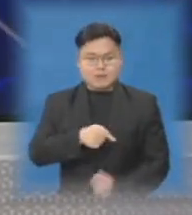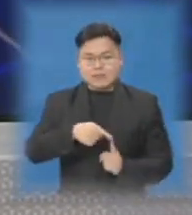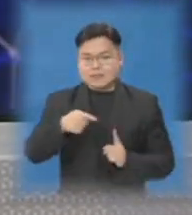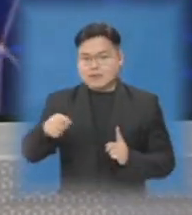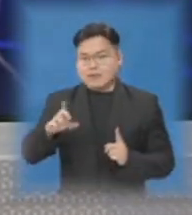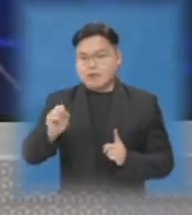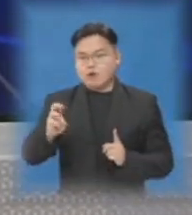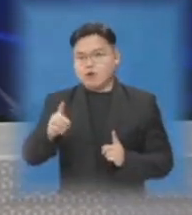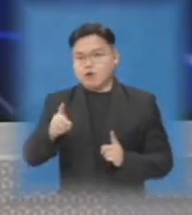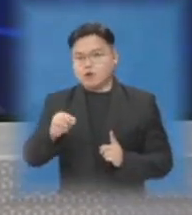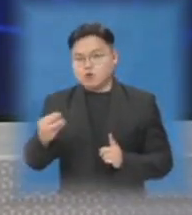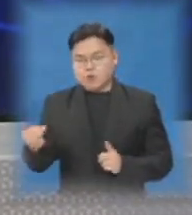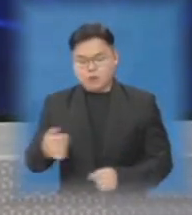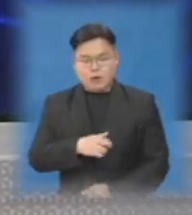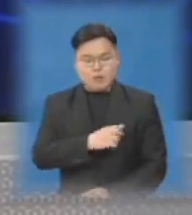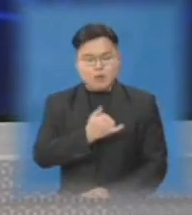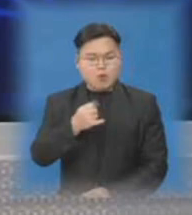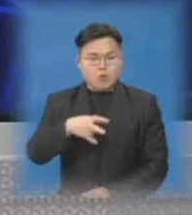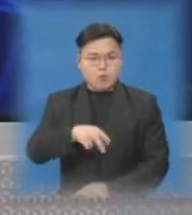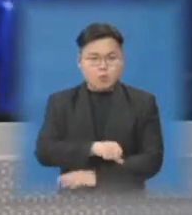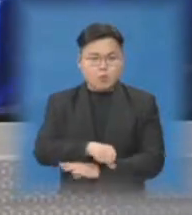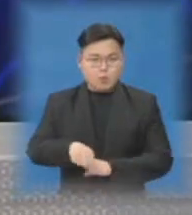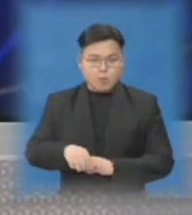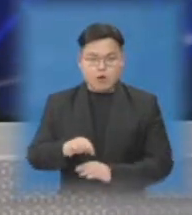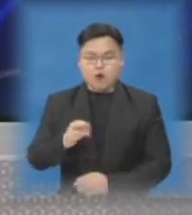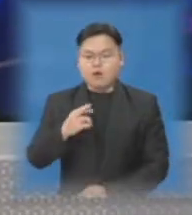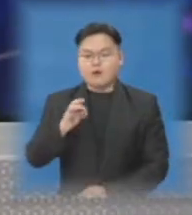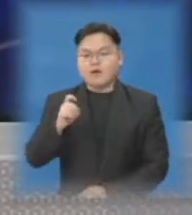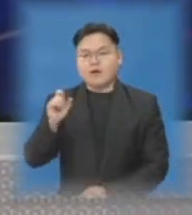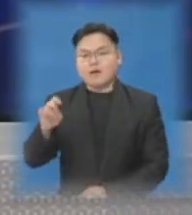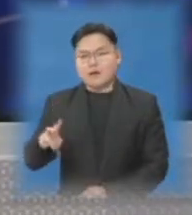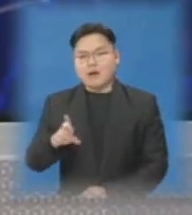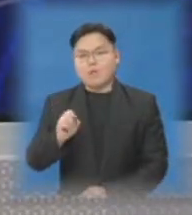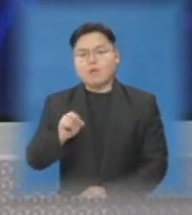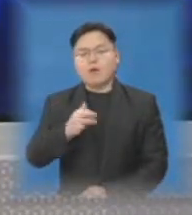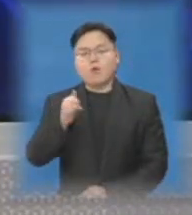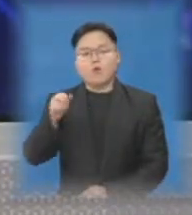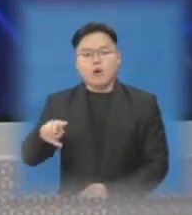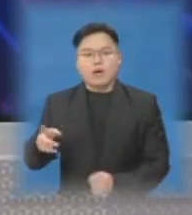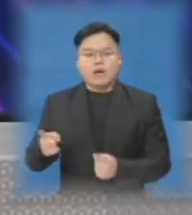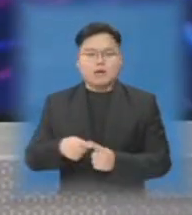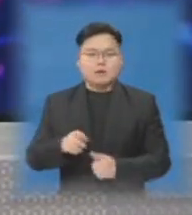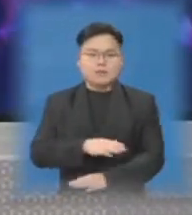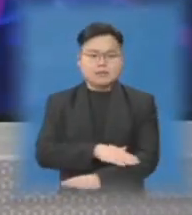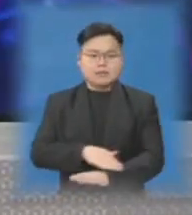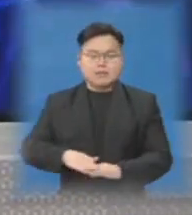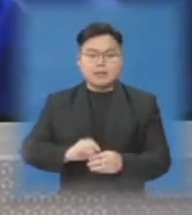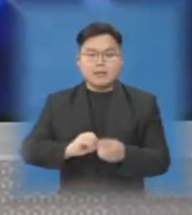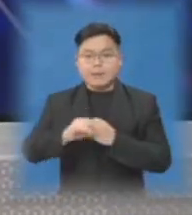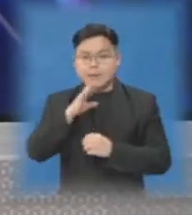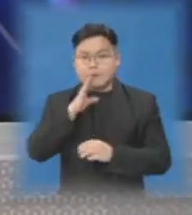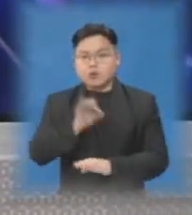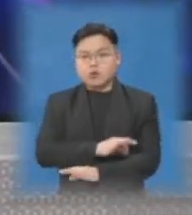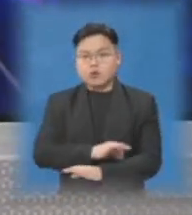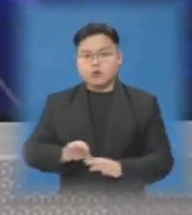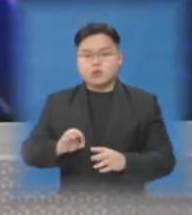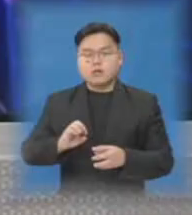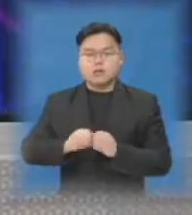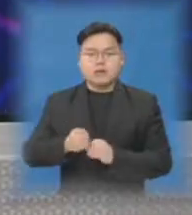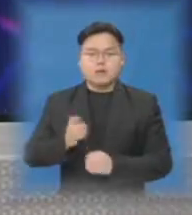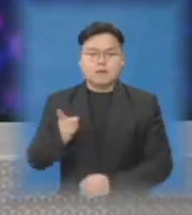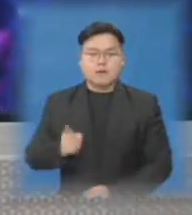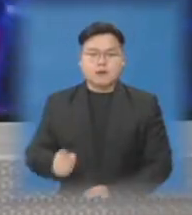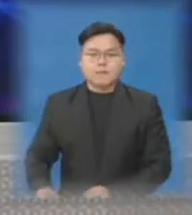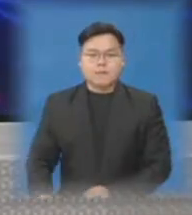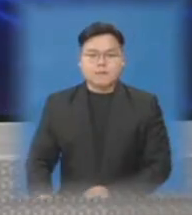бомб, Баян Уул Улхан бомб, Өндөр хаан Чайбалсан Баян Уул чиглэлд хатуу хөвчлөлттэй авто зам барих төсөл тус тус хэрэгжиж байна.